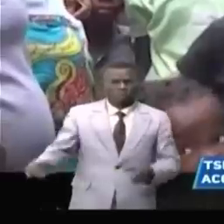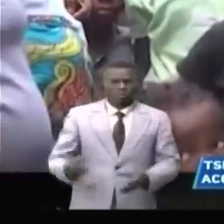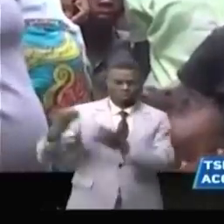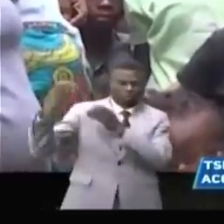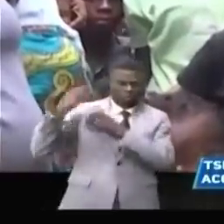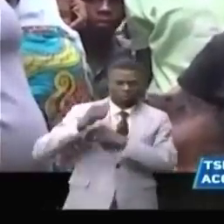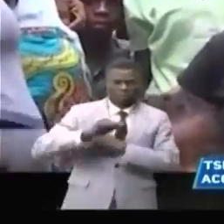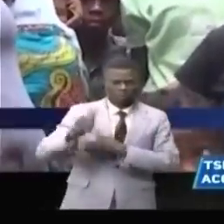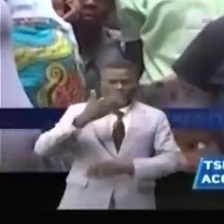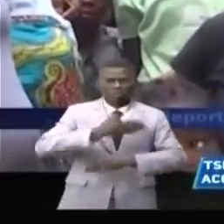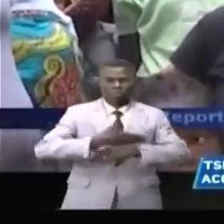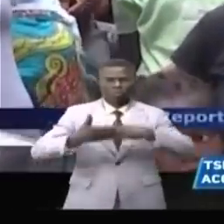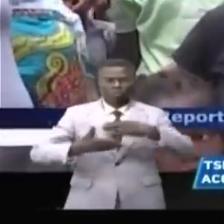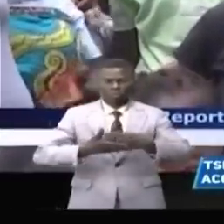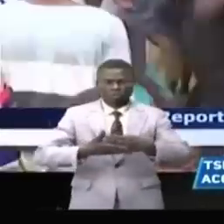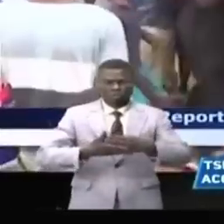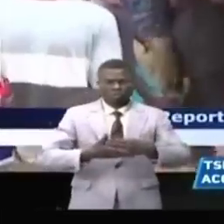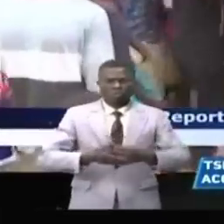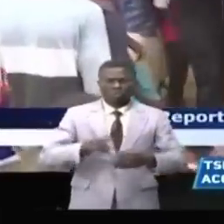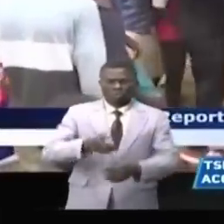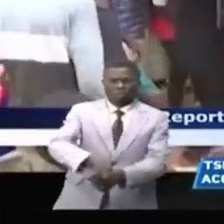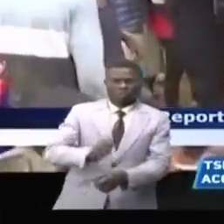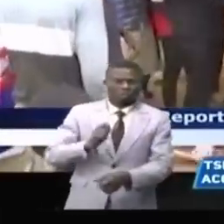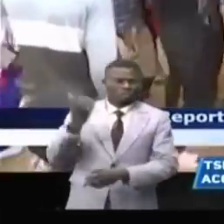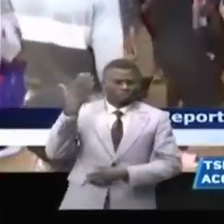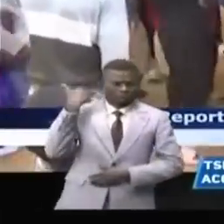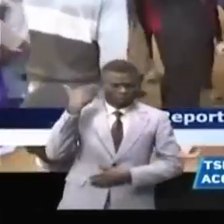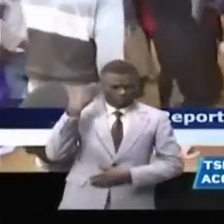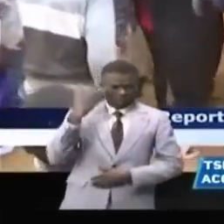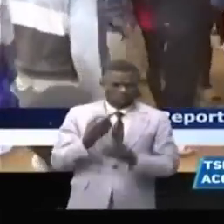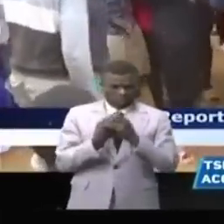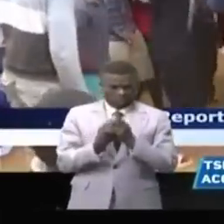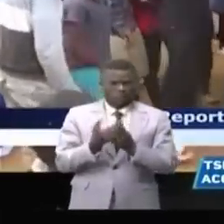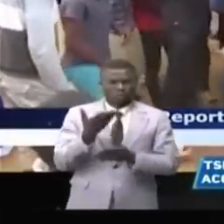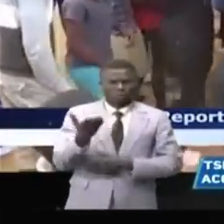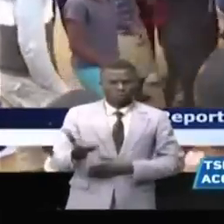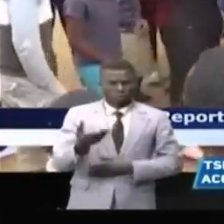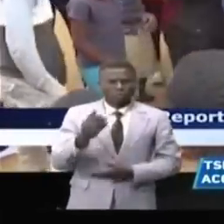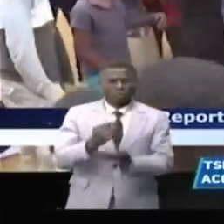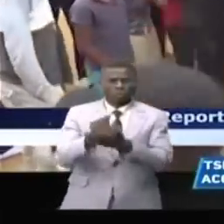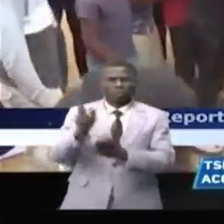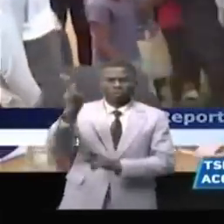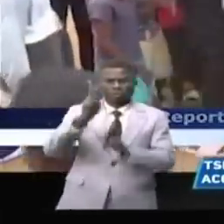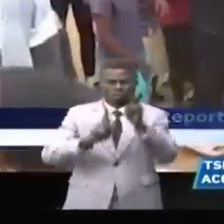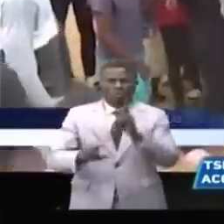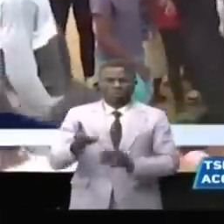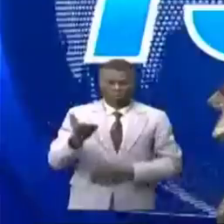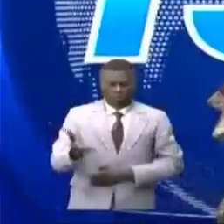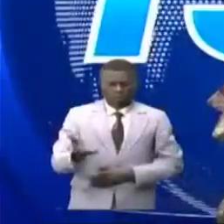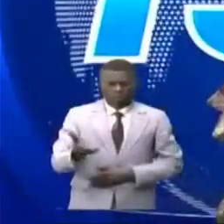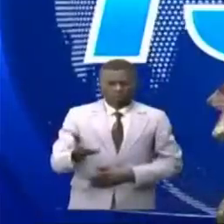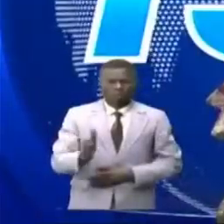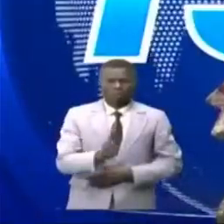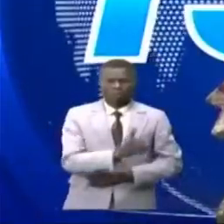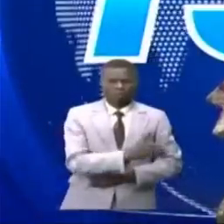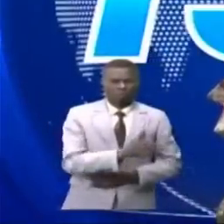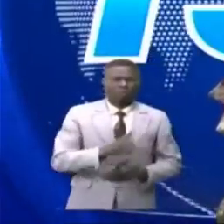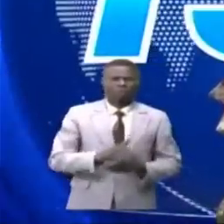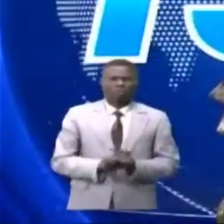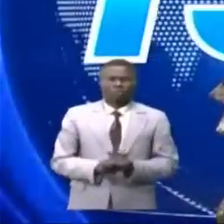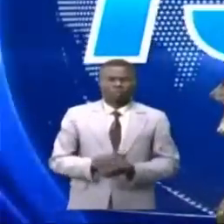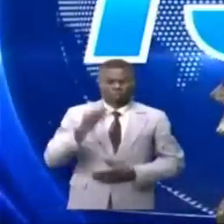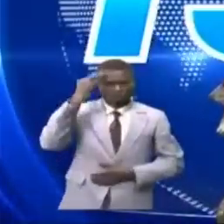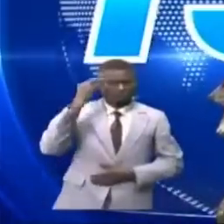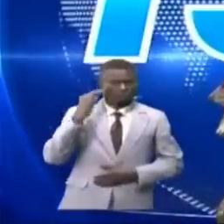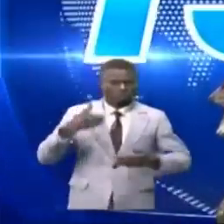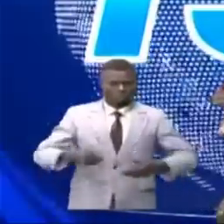et des constructions des bornes fontaines sont également en gestation pour servir l'intérêt communautaire. Le ministre